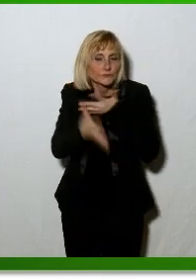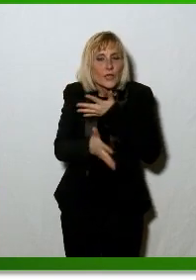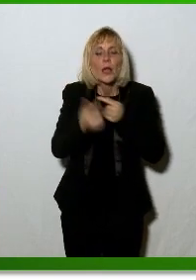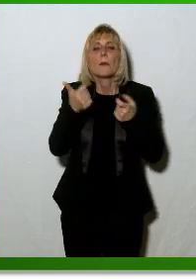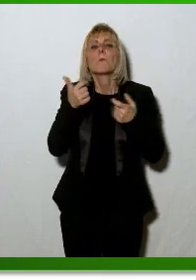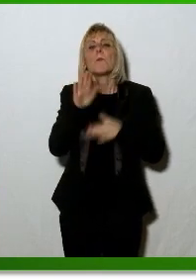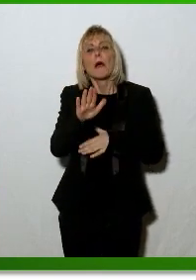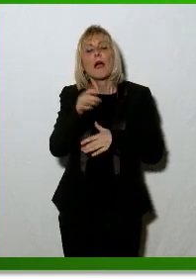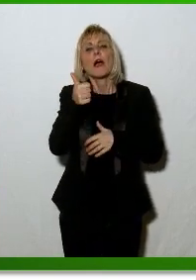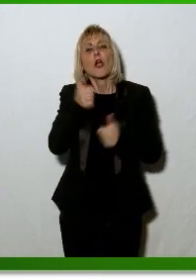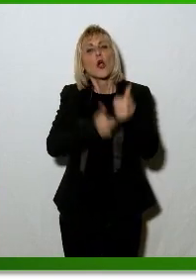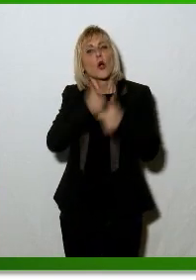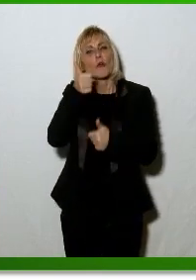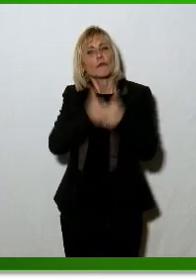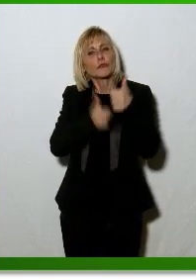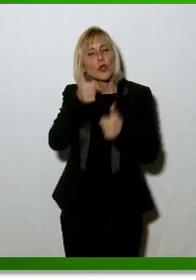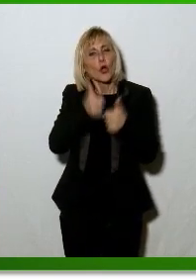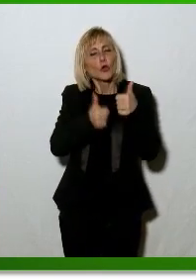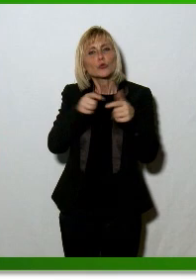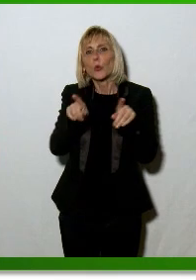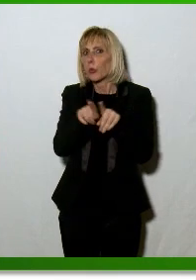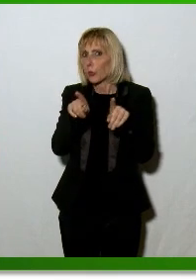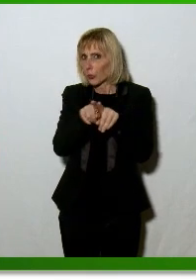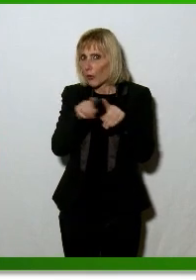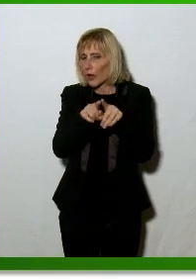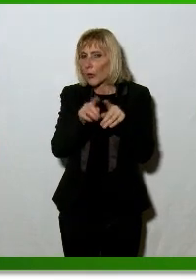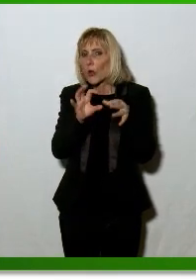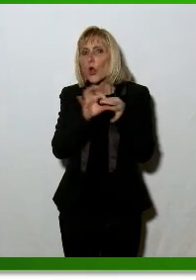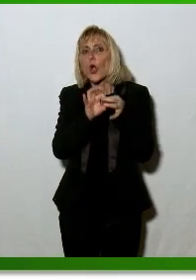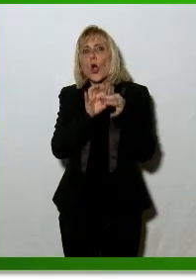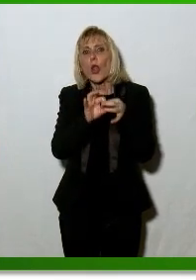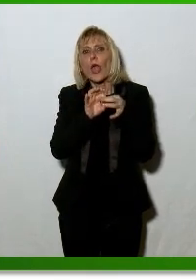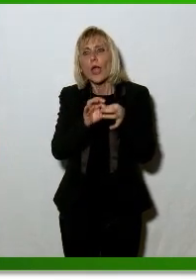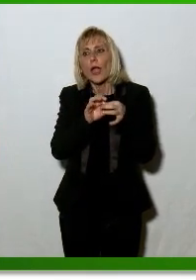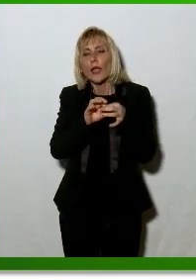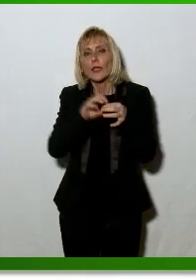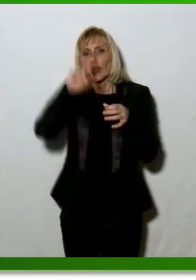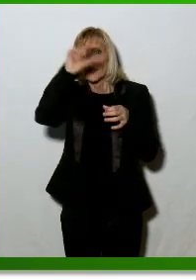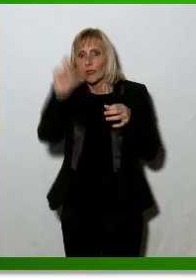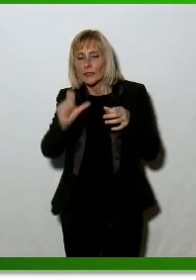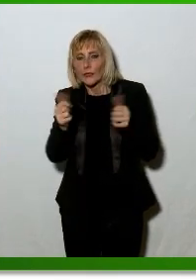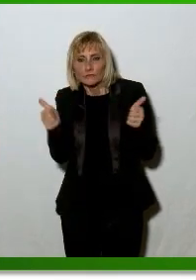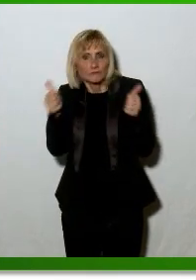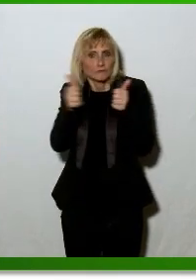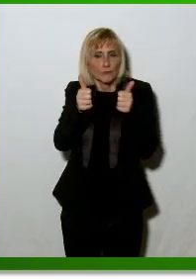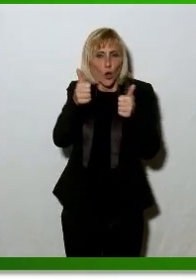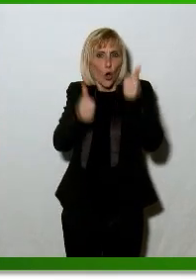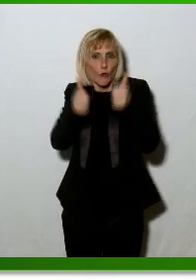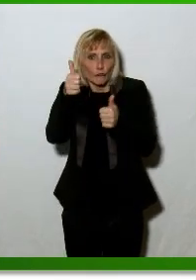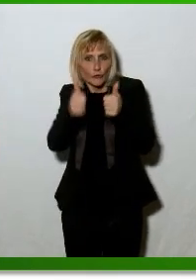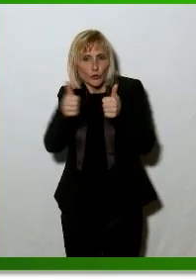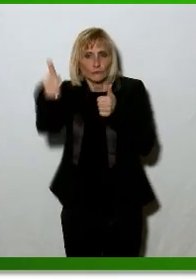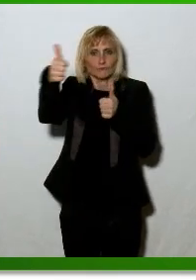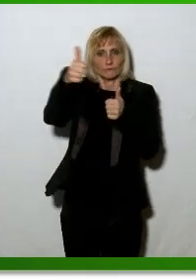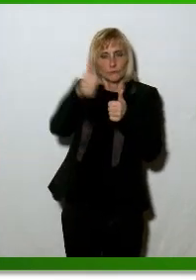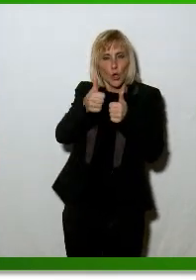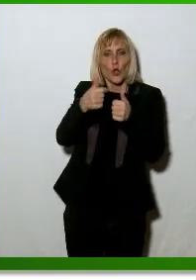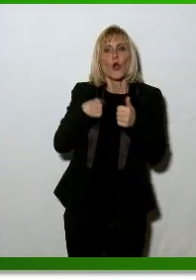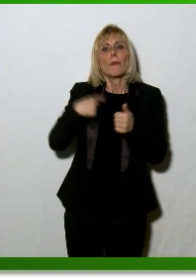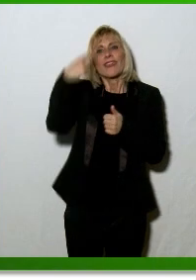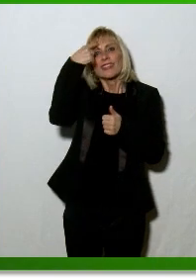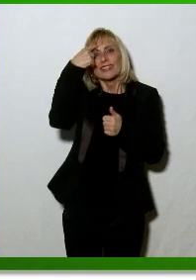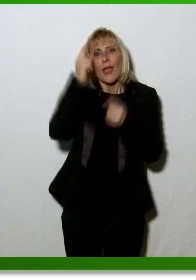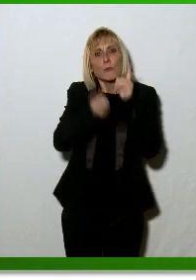attraverso il confronto orizzontale con i colleghi di altre parti d'Italia e perché no di altre idee